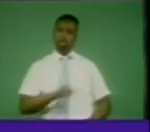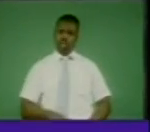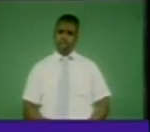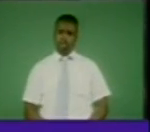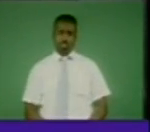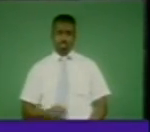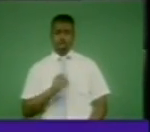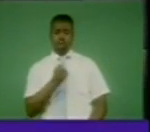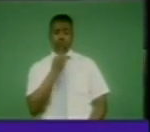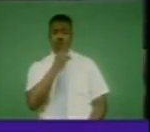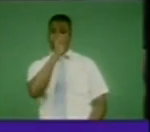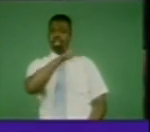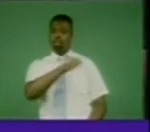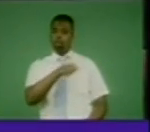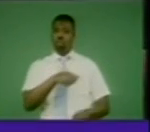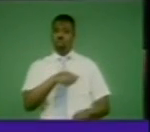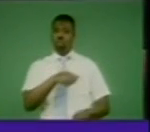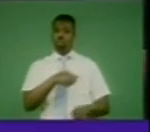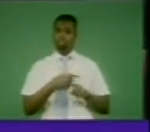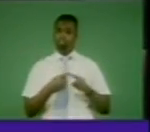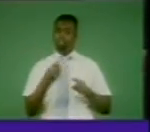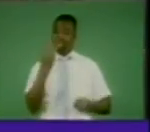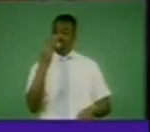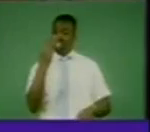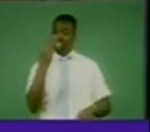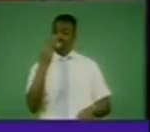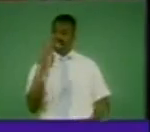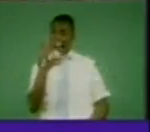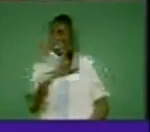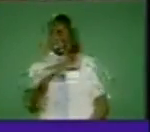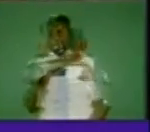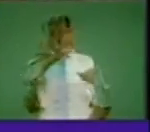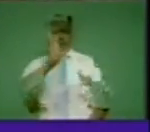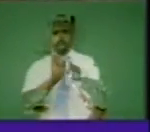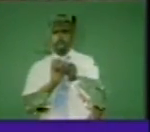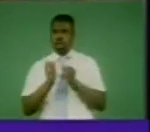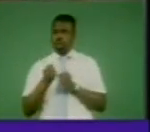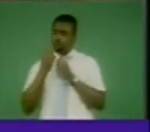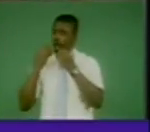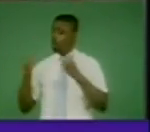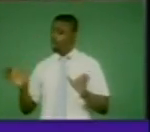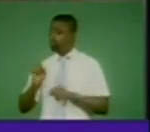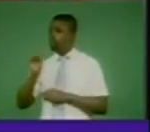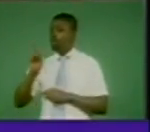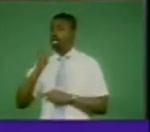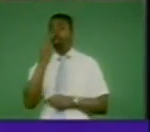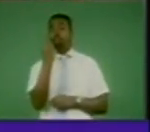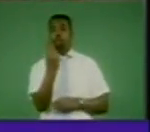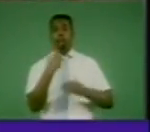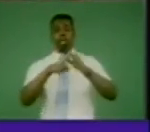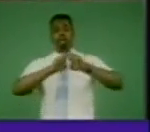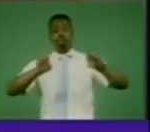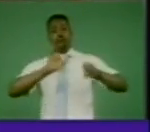Kura za ndio 303 kwenye ibara. Kura za wazi hapana kura moja kwenye ibara zote. Kura za siri